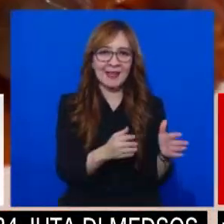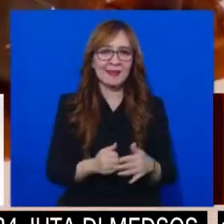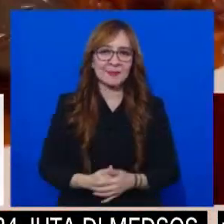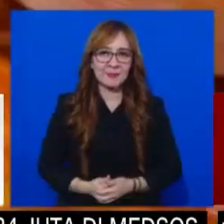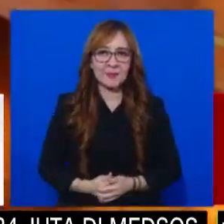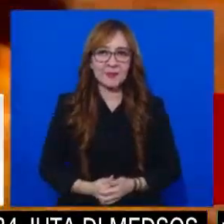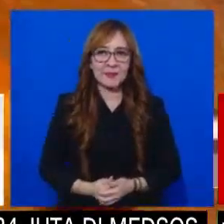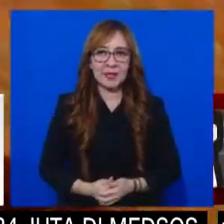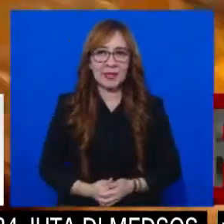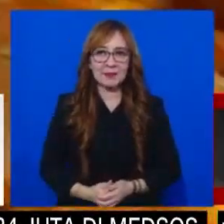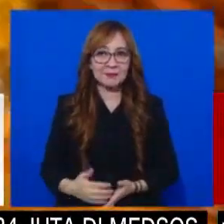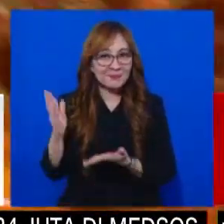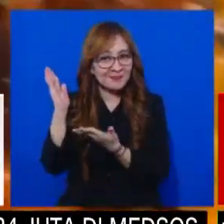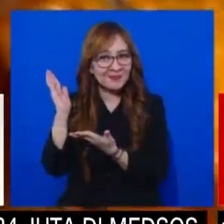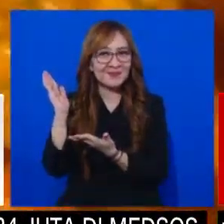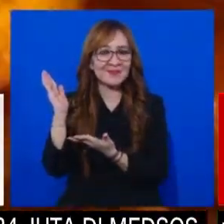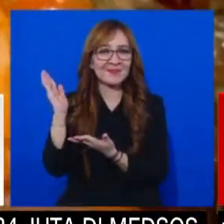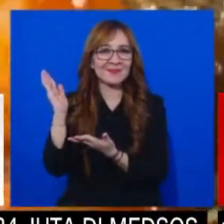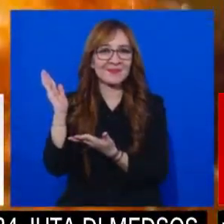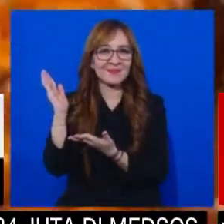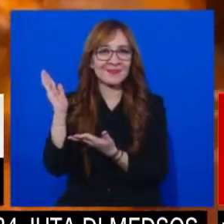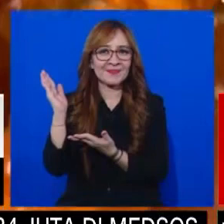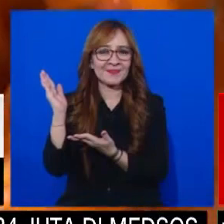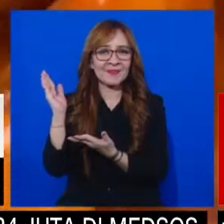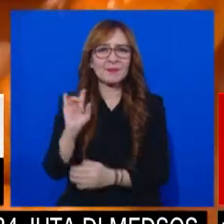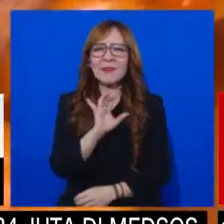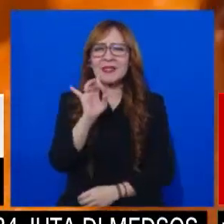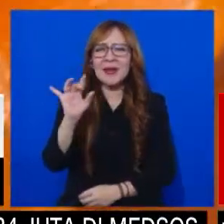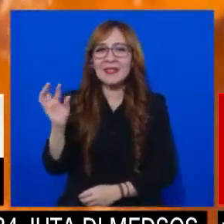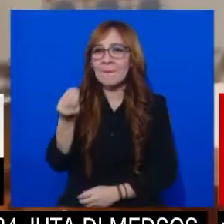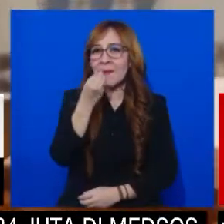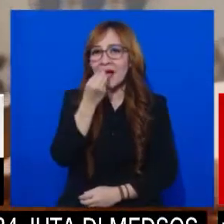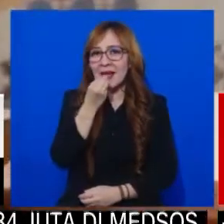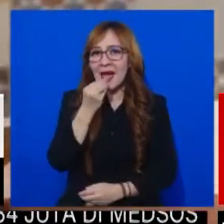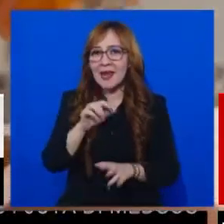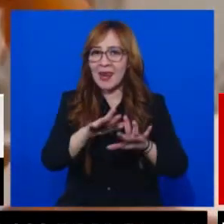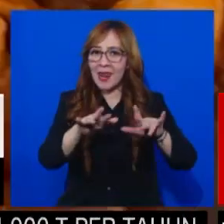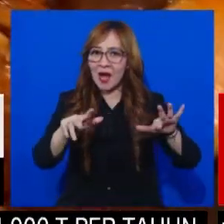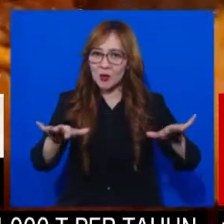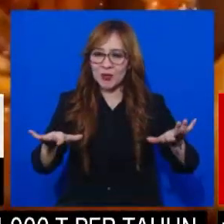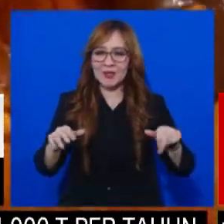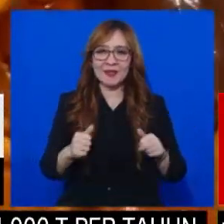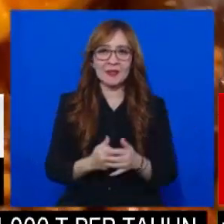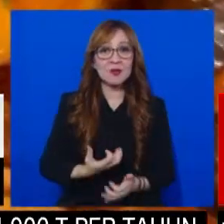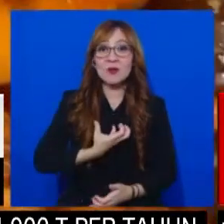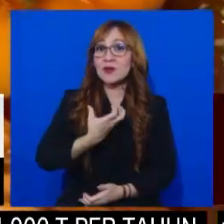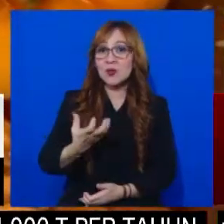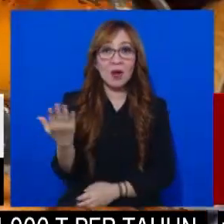Ada kepiting, ada cumi, ada kerang, hingga ada lobster. Anda suka yang